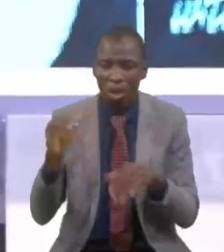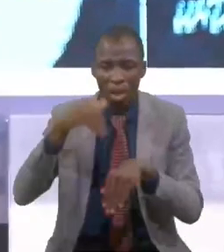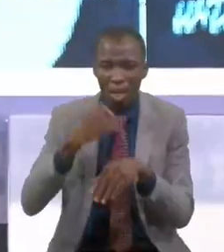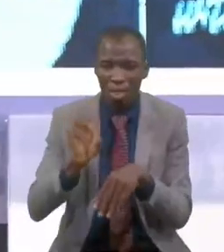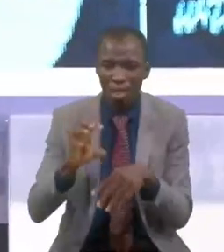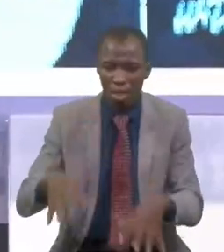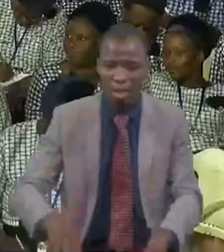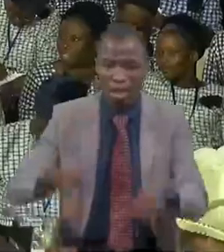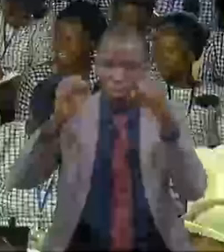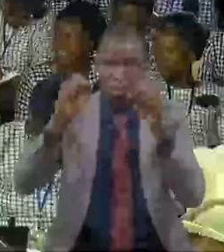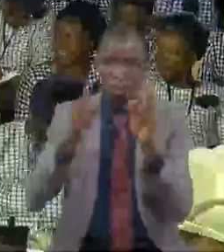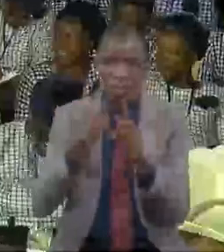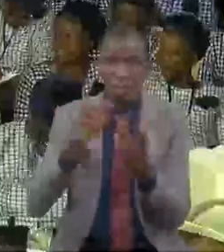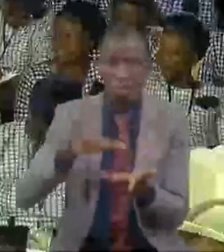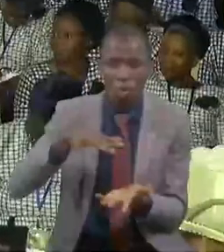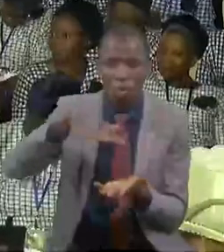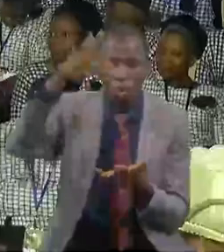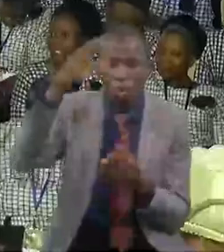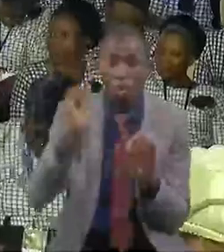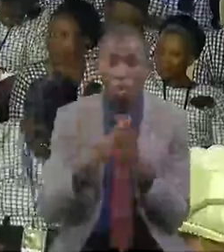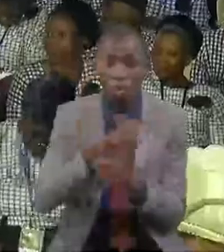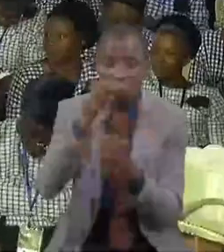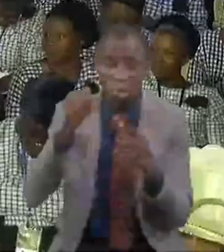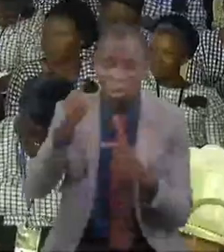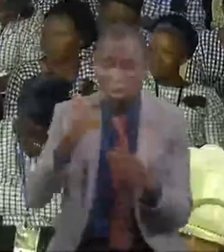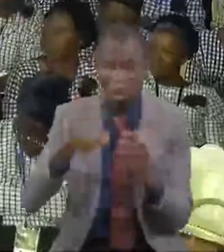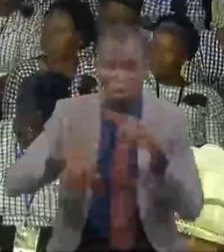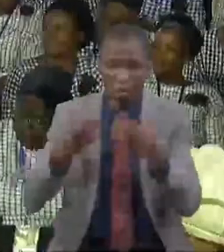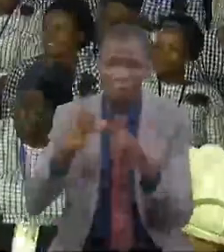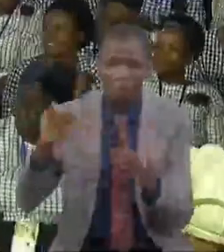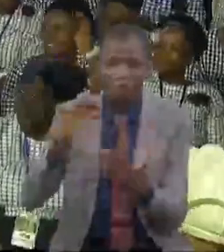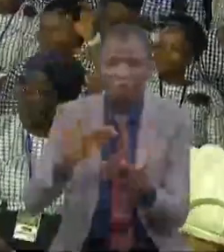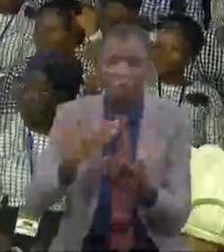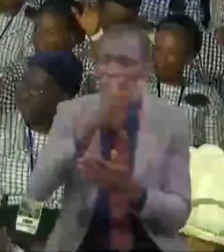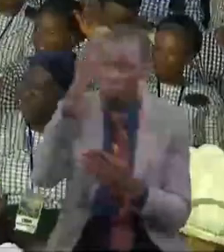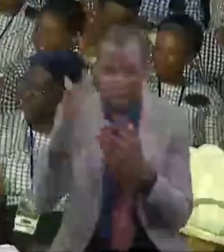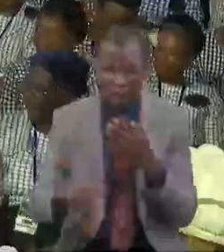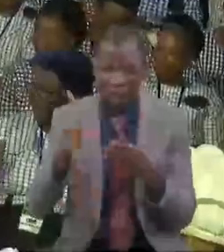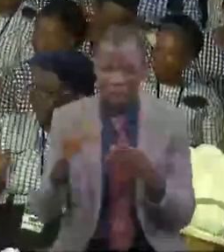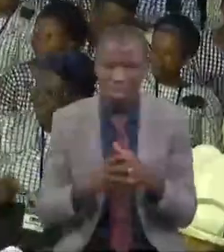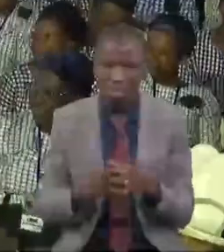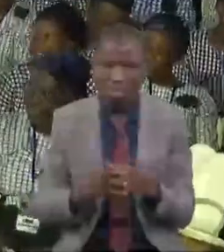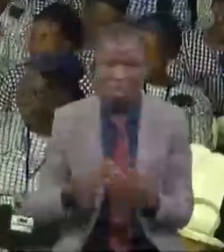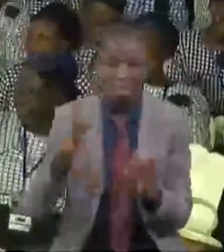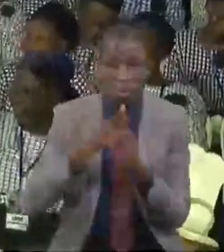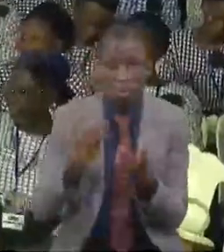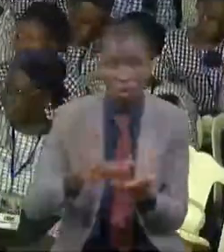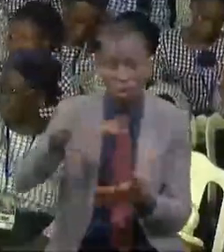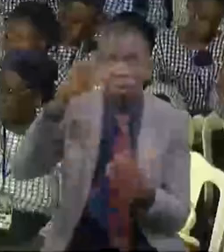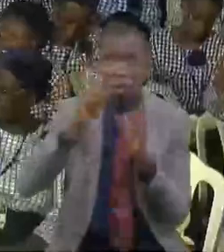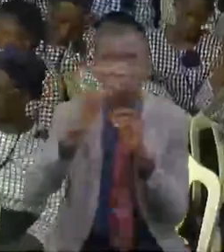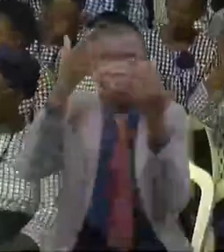là que vous allez finalement la gloire où irez-vous finalement au ciel